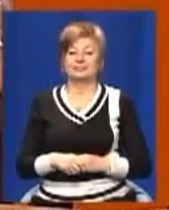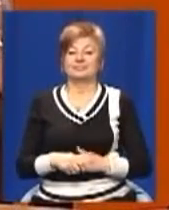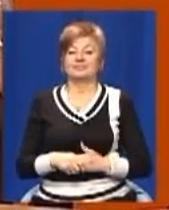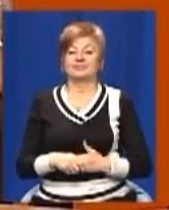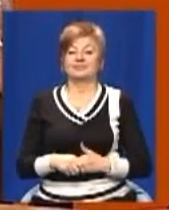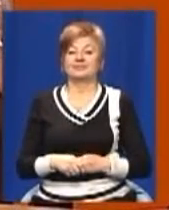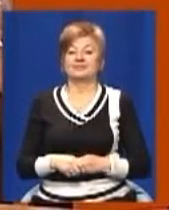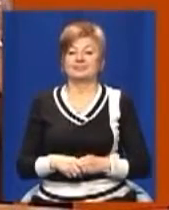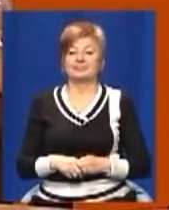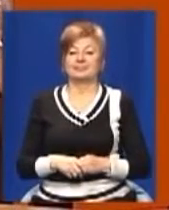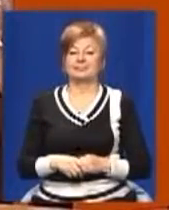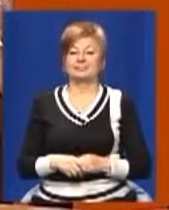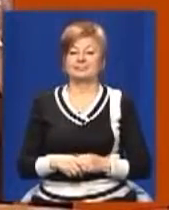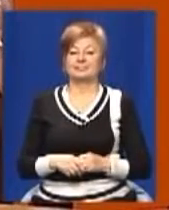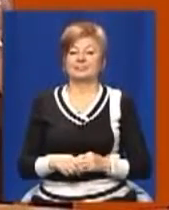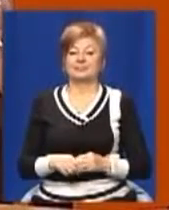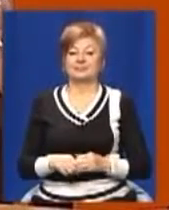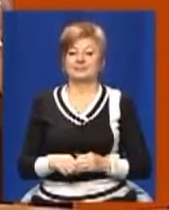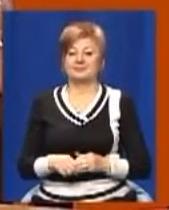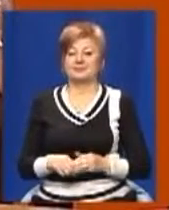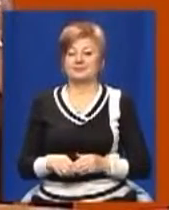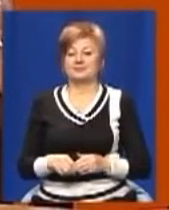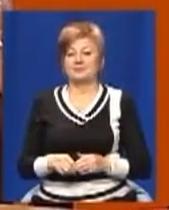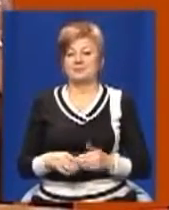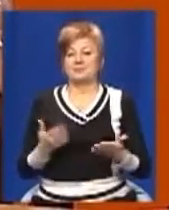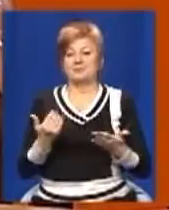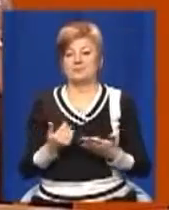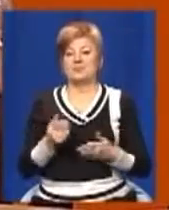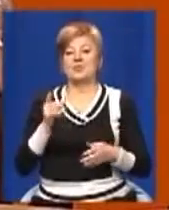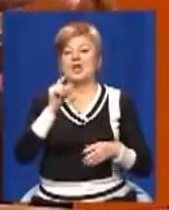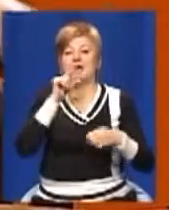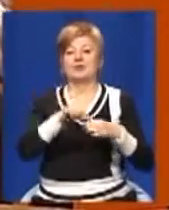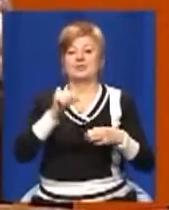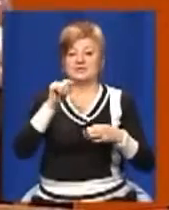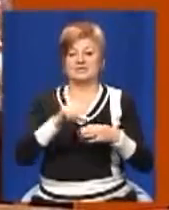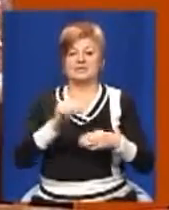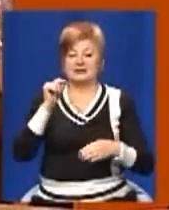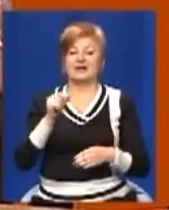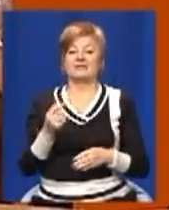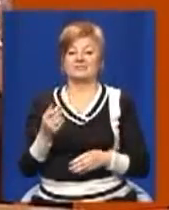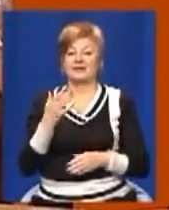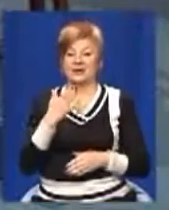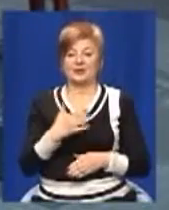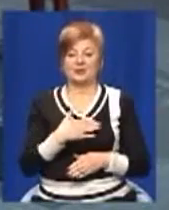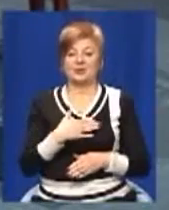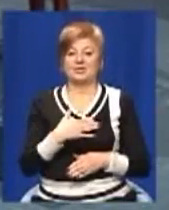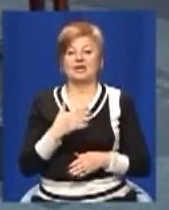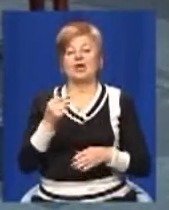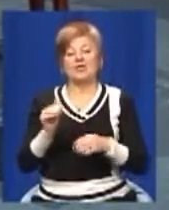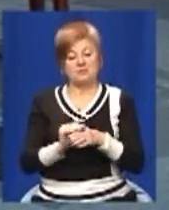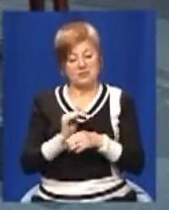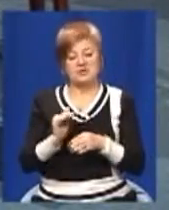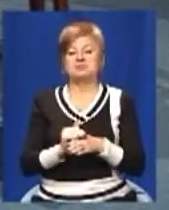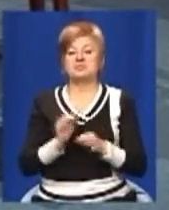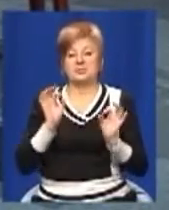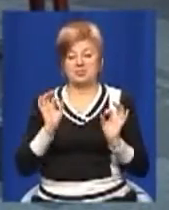Ну, да, бачиш, він на ракетку завжди садився, коли ми працювали. Який вихований папушка.